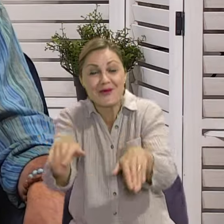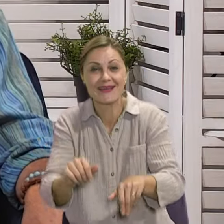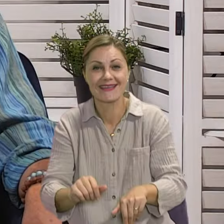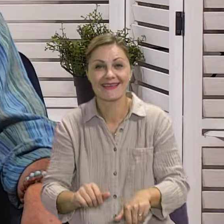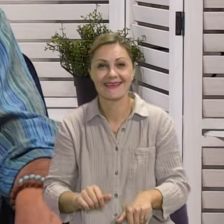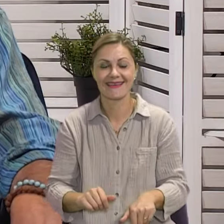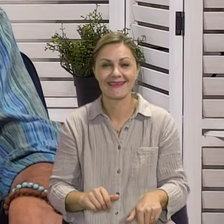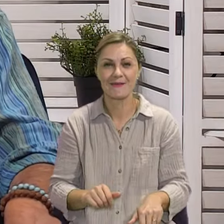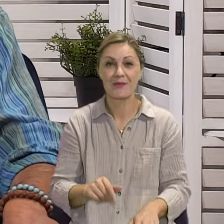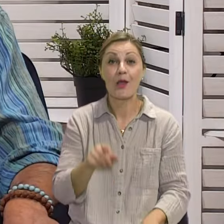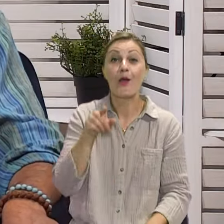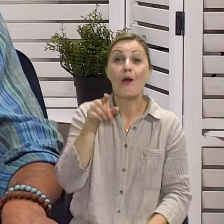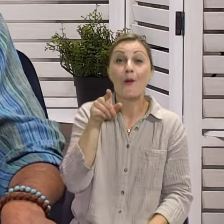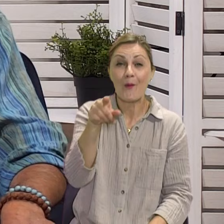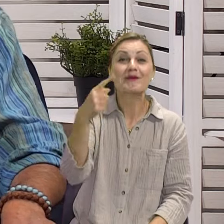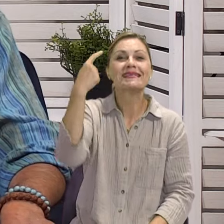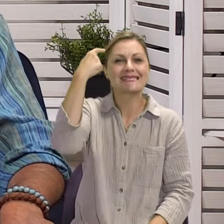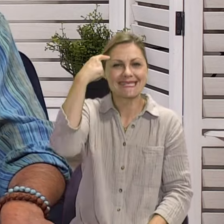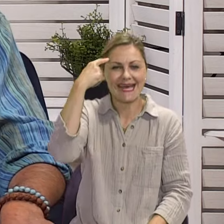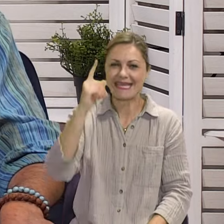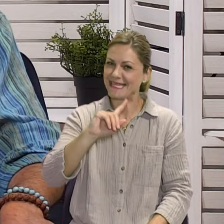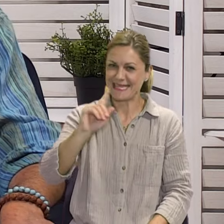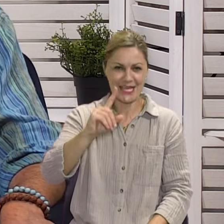Ne. On će znat koji je, ali nema veze.